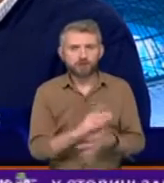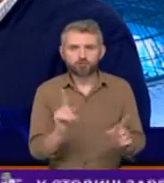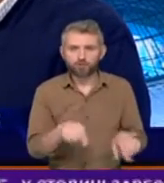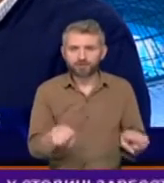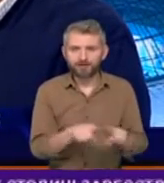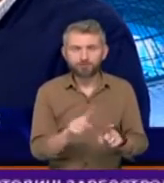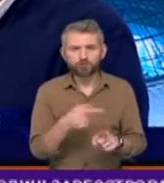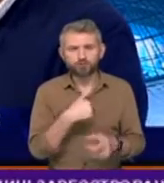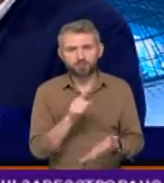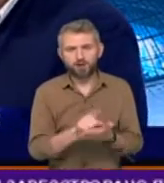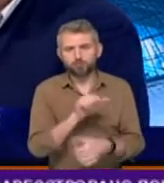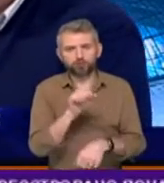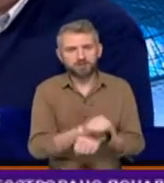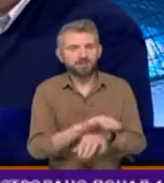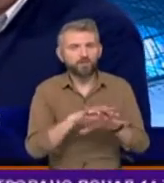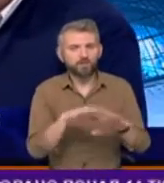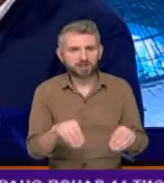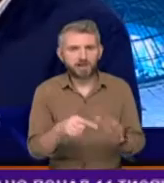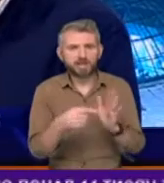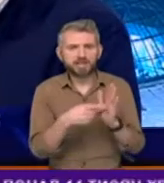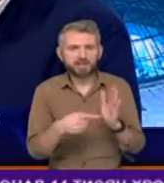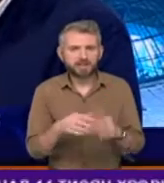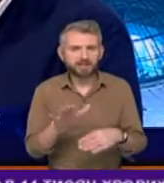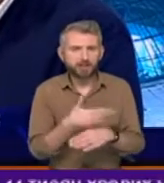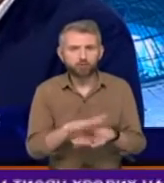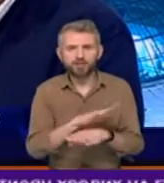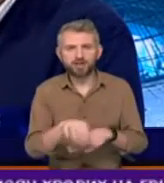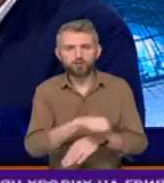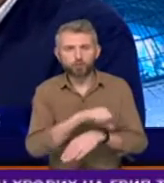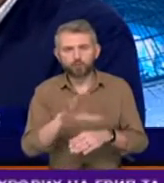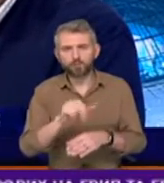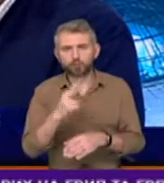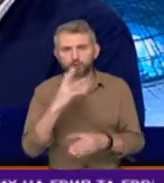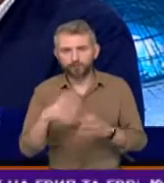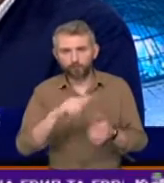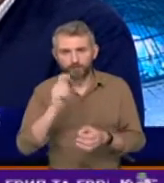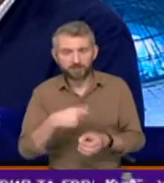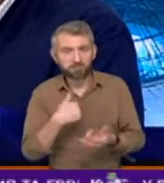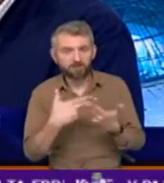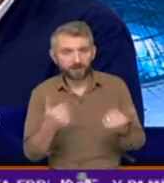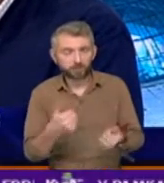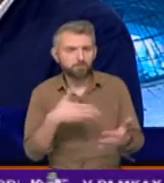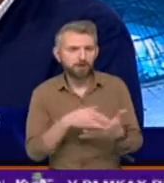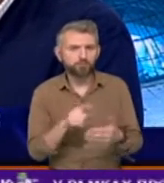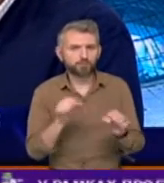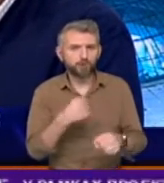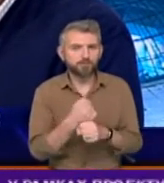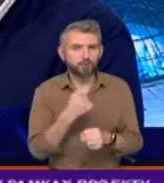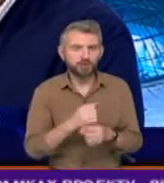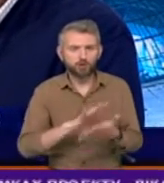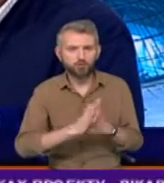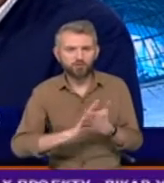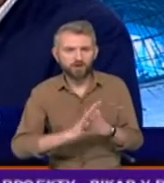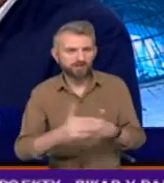на чому ми маємо зупинитися. Все. Неподільність кордонів після Другої світової війни. Ми визнали, ми максимум, що можемо робити, це можемо домовлятися із